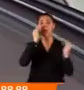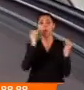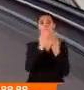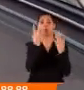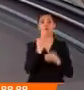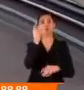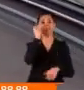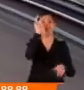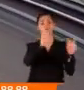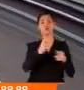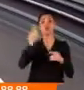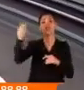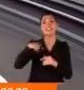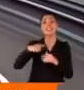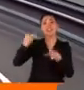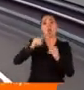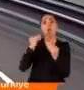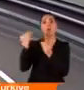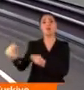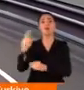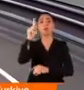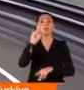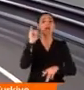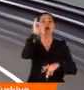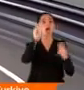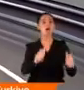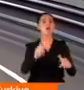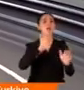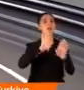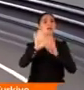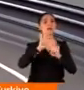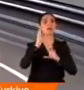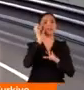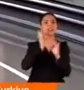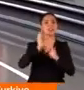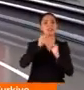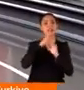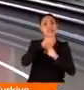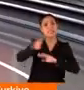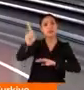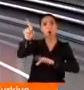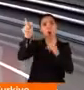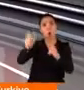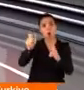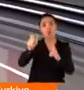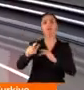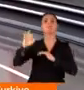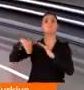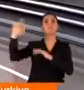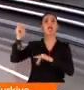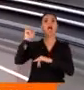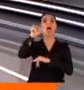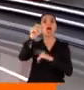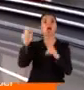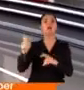yaratık, masumlara ölüm kustu. Biri havalimanının kapısında insanların çıkış yapmak için yığıldığı bir noktada, diğeri ise havalimanına